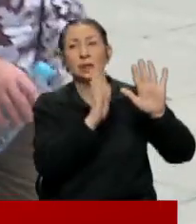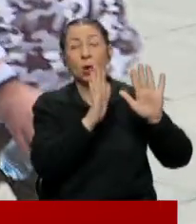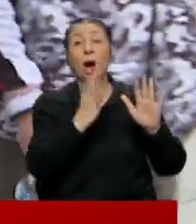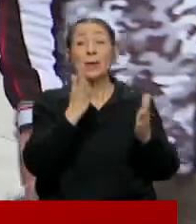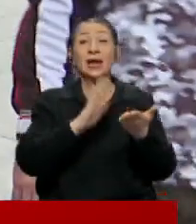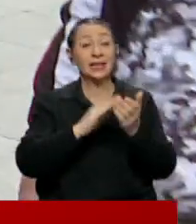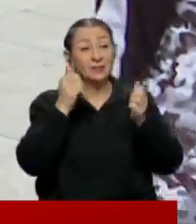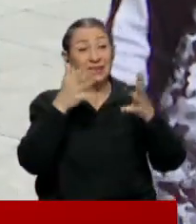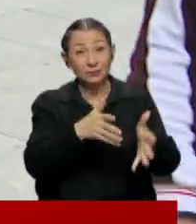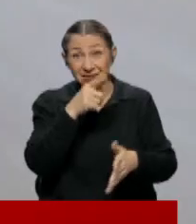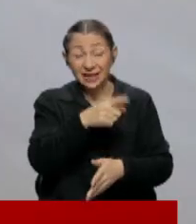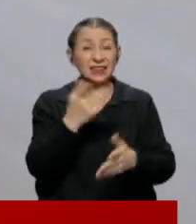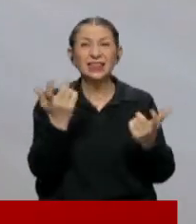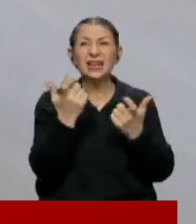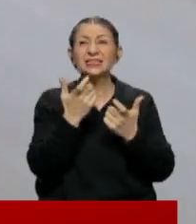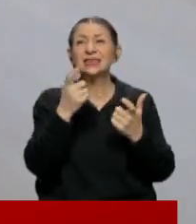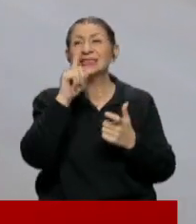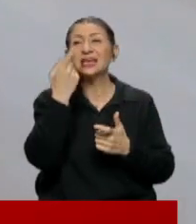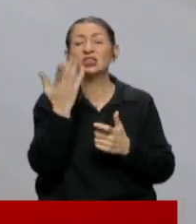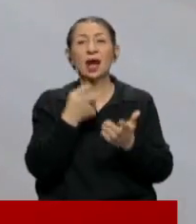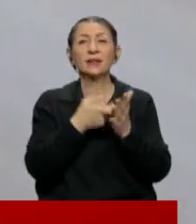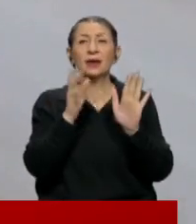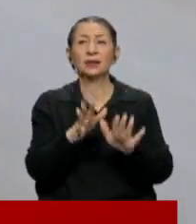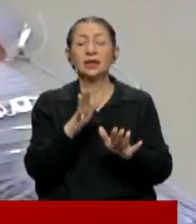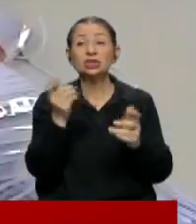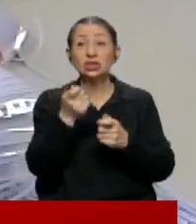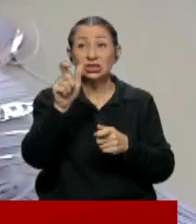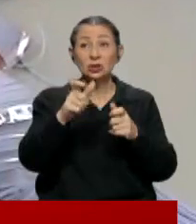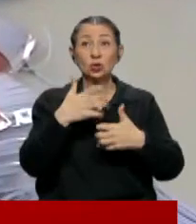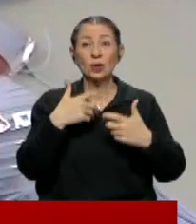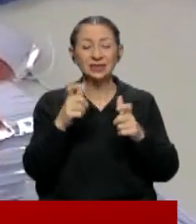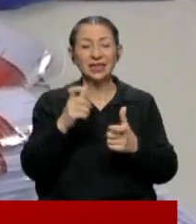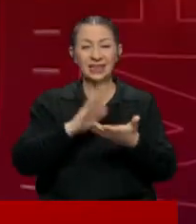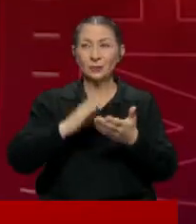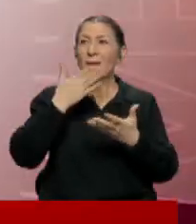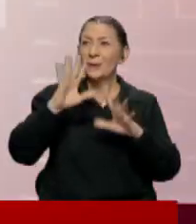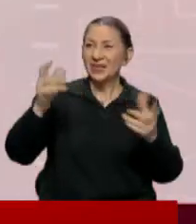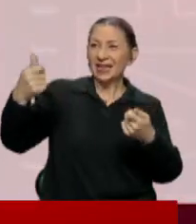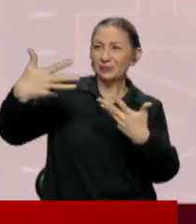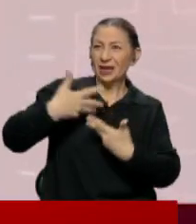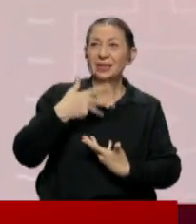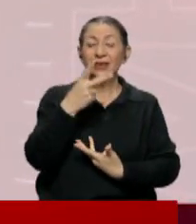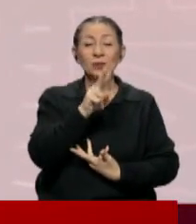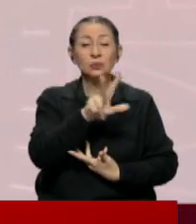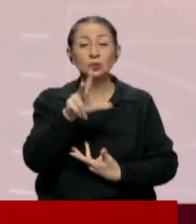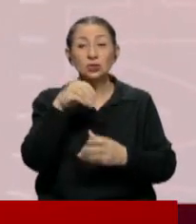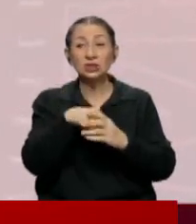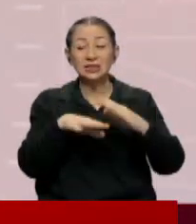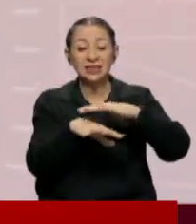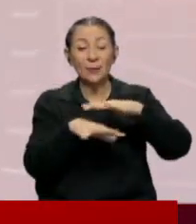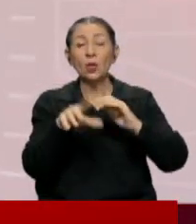Ancak kıdem tazminatının artık neredeyse sadece adı kaldı. Çalışanın güvencesi kıdem tazminatında 2023 için